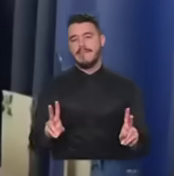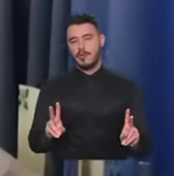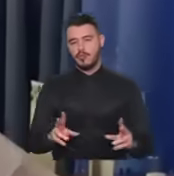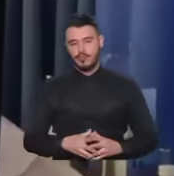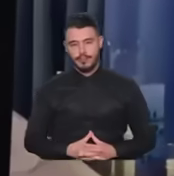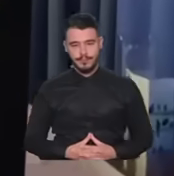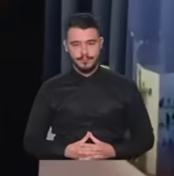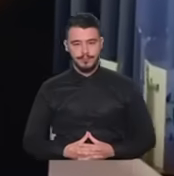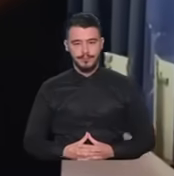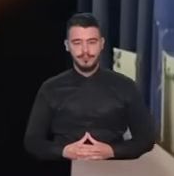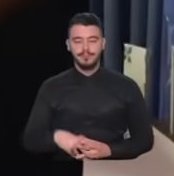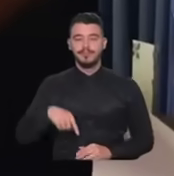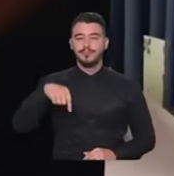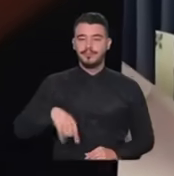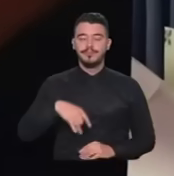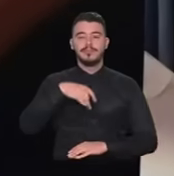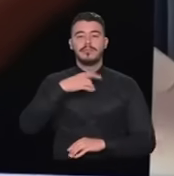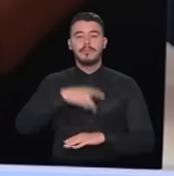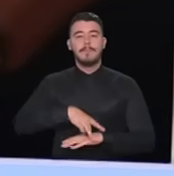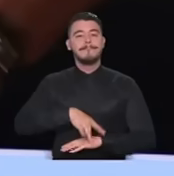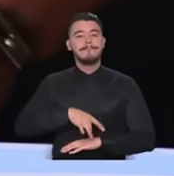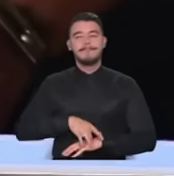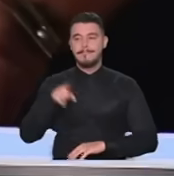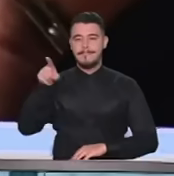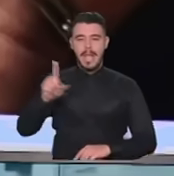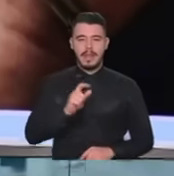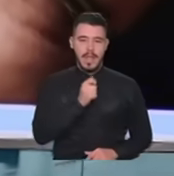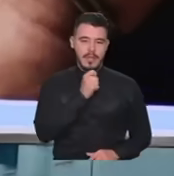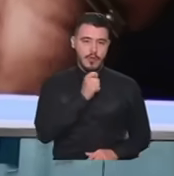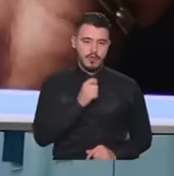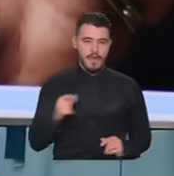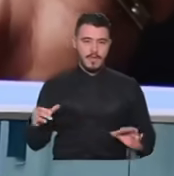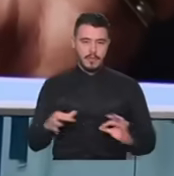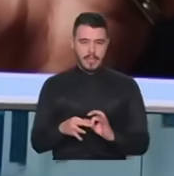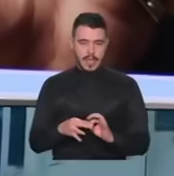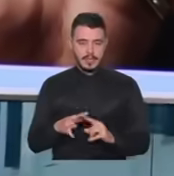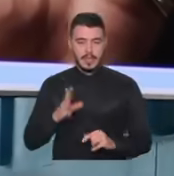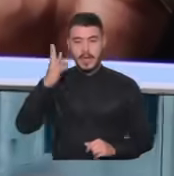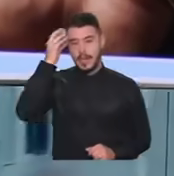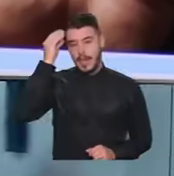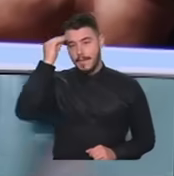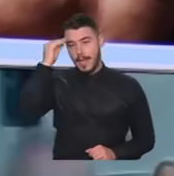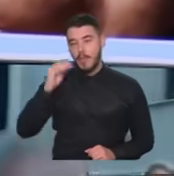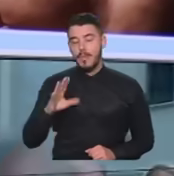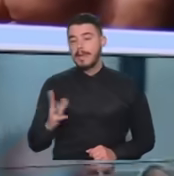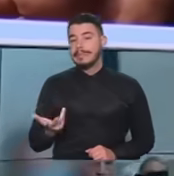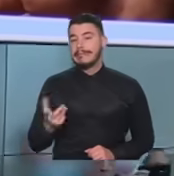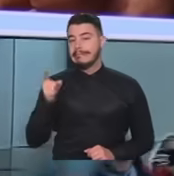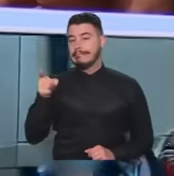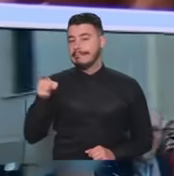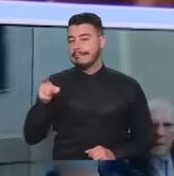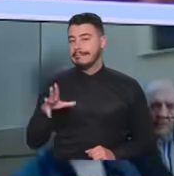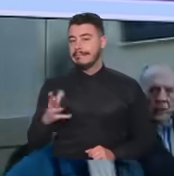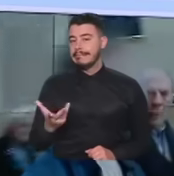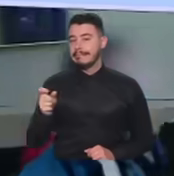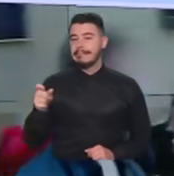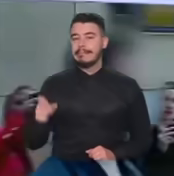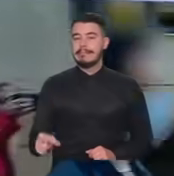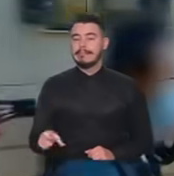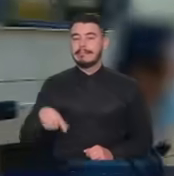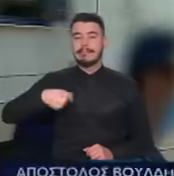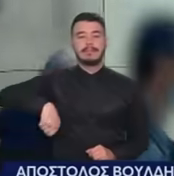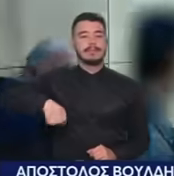Πάμε στον Απόστολο Βουλτή στην Πάτρα για να μας πει τα τελευταία νέα και την αντίδραση του ανθρώπου αυτού, του κατηγορούμενου, στην απόφαση της